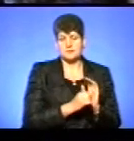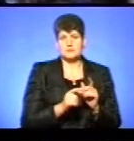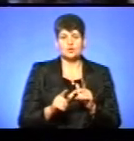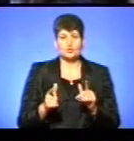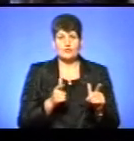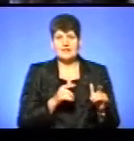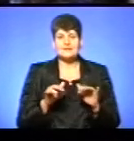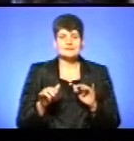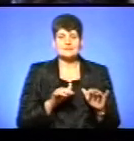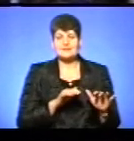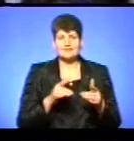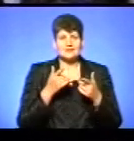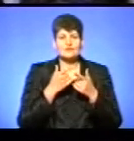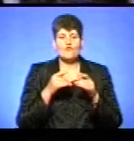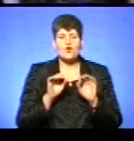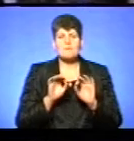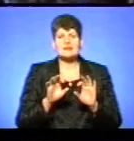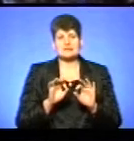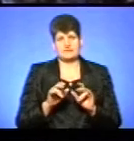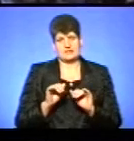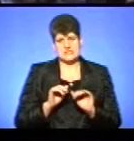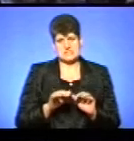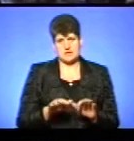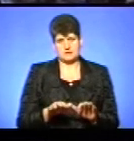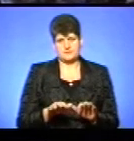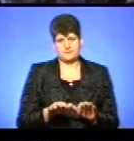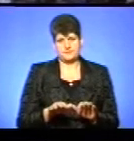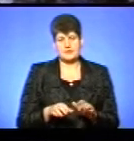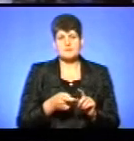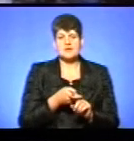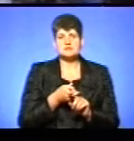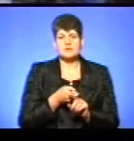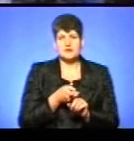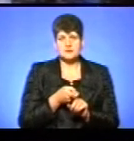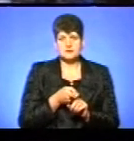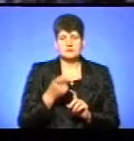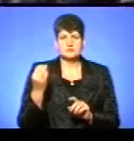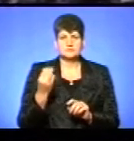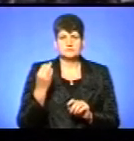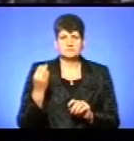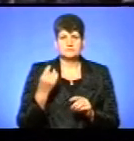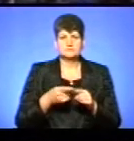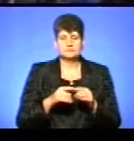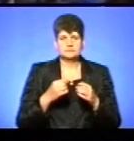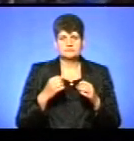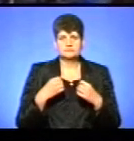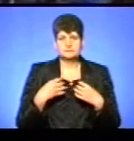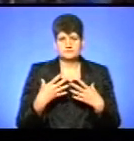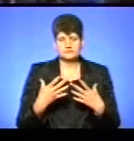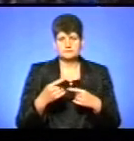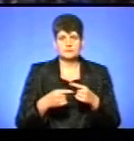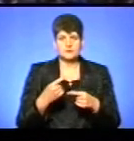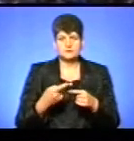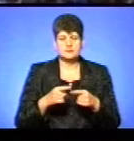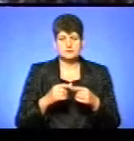захід, такий інформативний захід, присвячений історії цього свята, походженню цього свята, адже